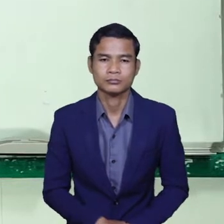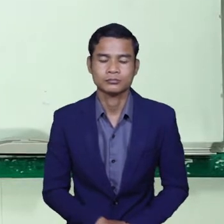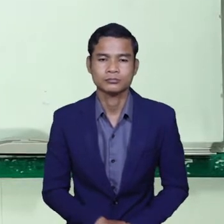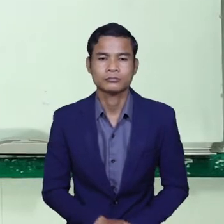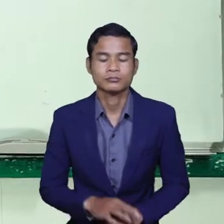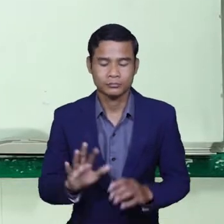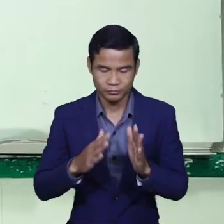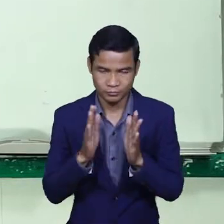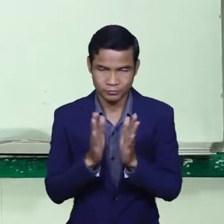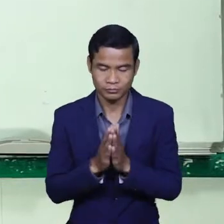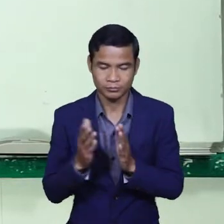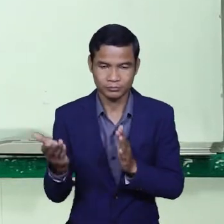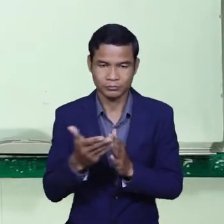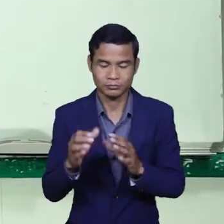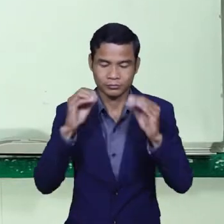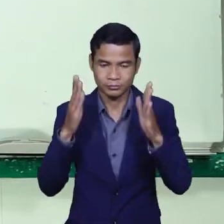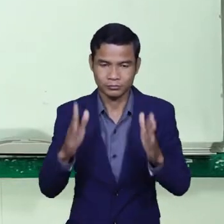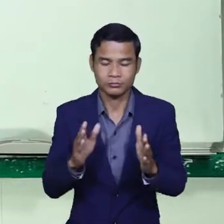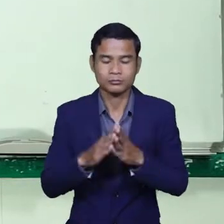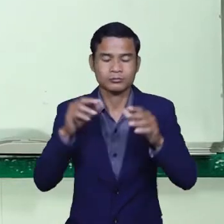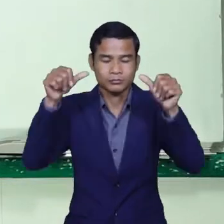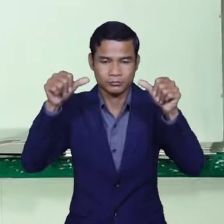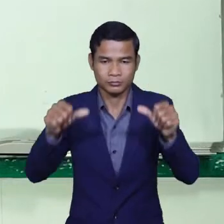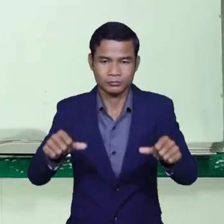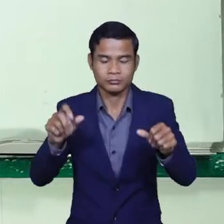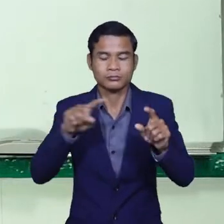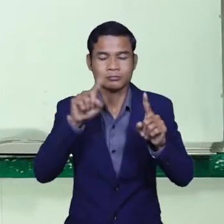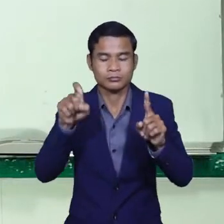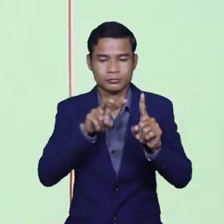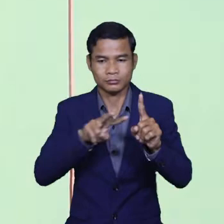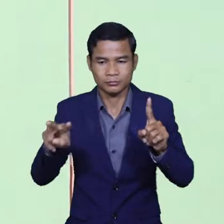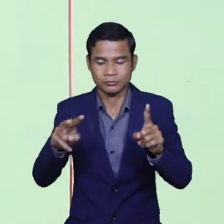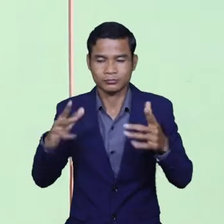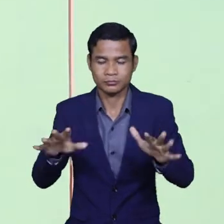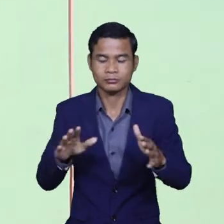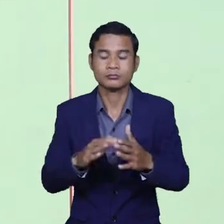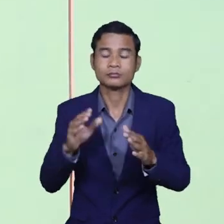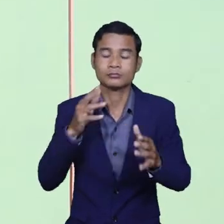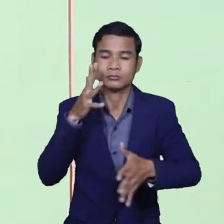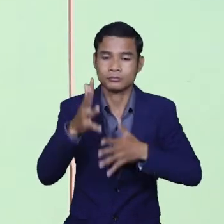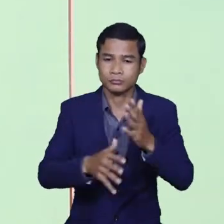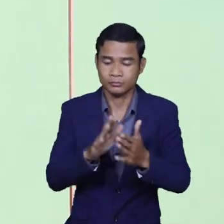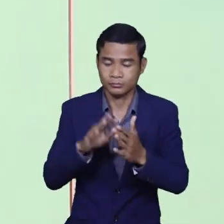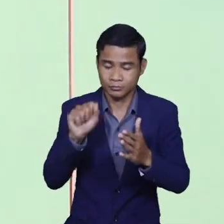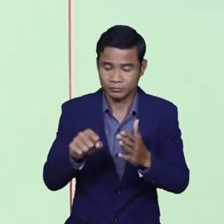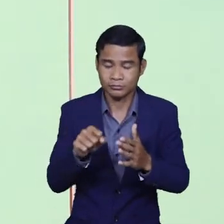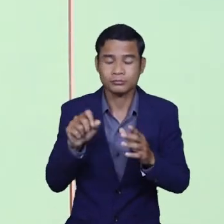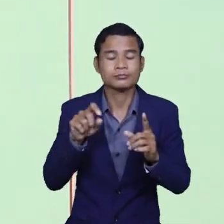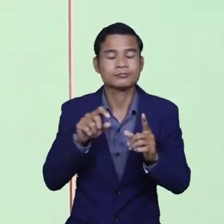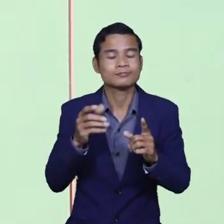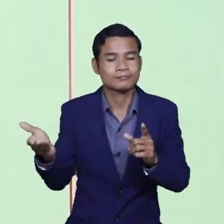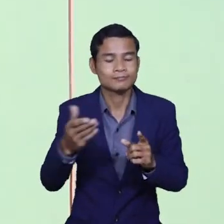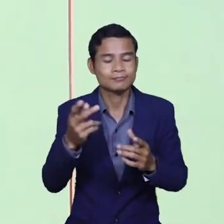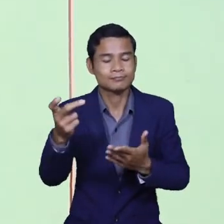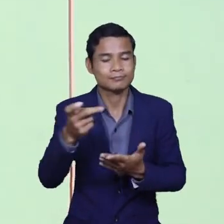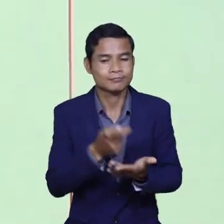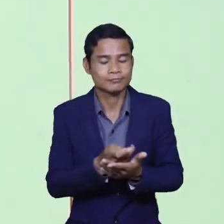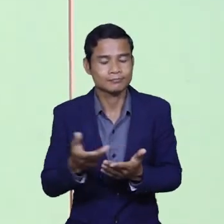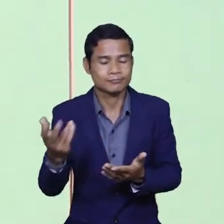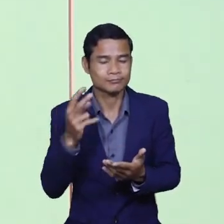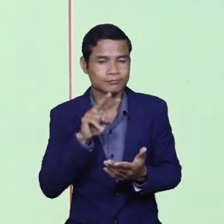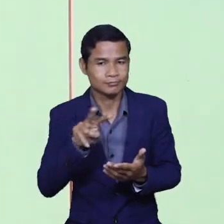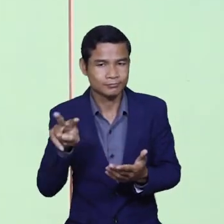ចាអរគុណអញ្ចឹងចាអ្នកគ្រូបានចាបិទសំណួរនៅលើក្តារខៀនរួចរាល់ហើយហើយអ្នកគ្រូនឹងអានចាសំណួរនេះជាគំរូសម្រាប់កូនកូនទាំង